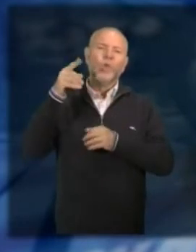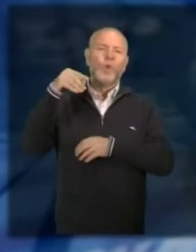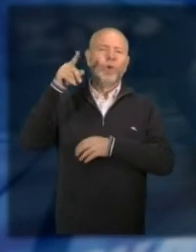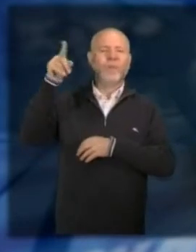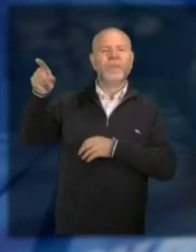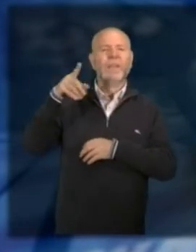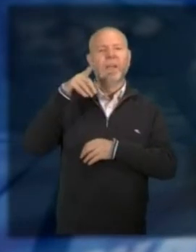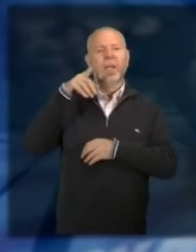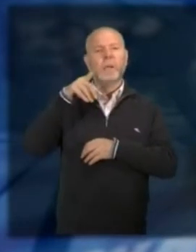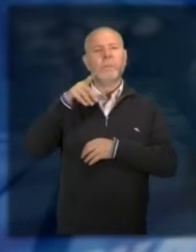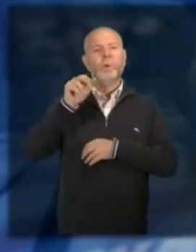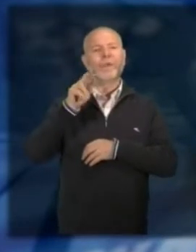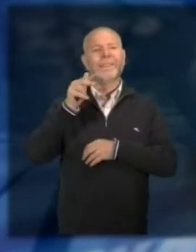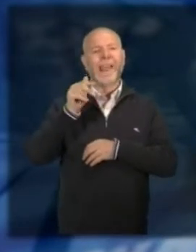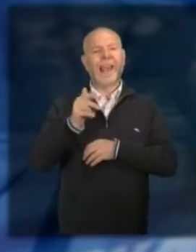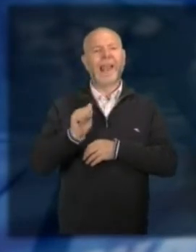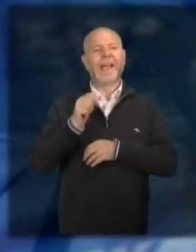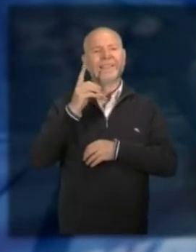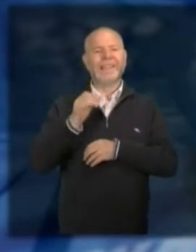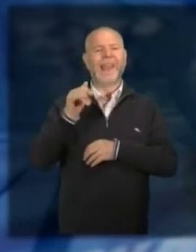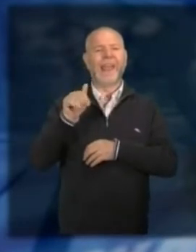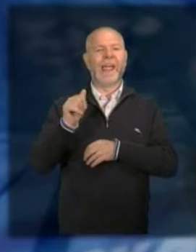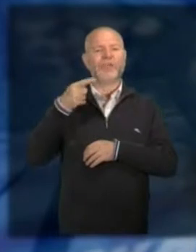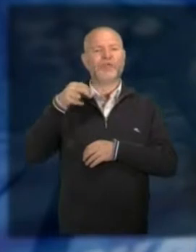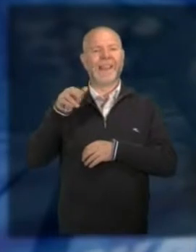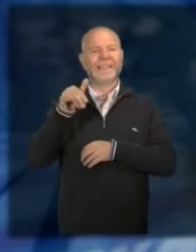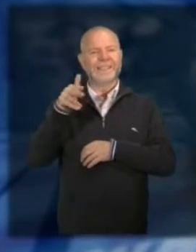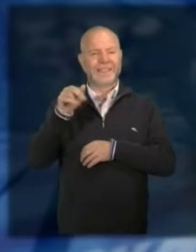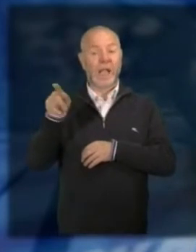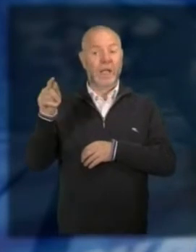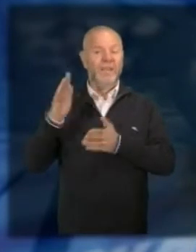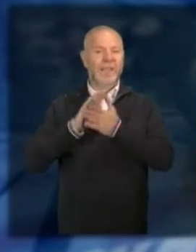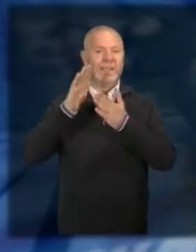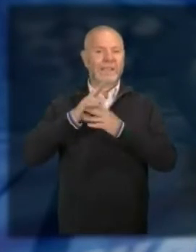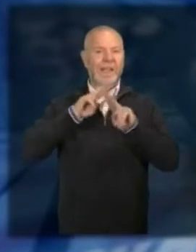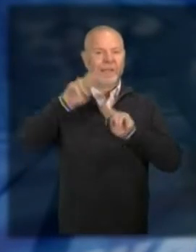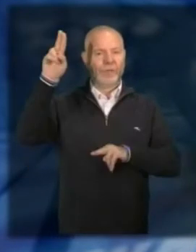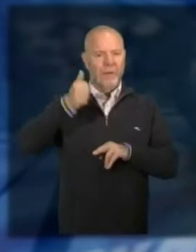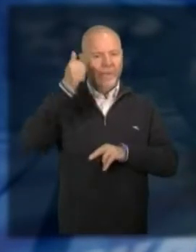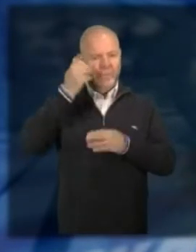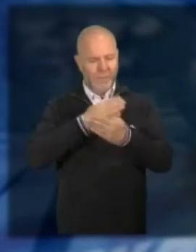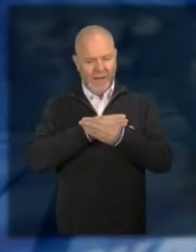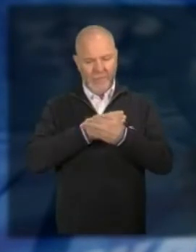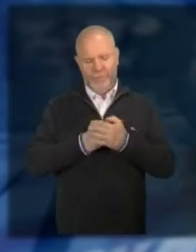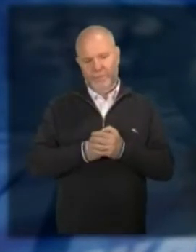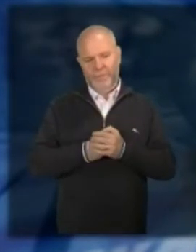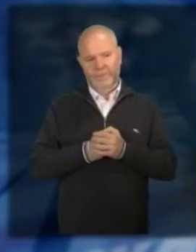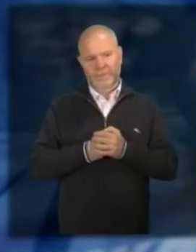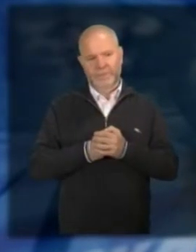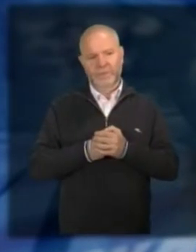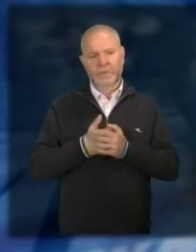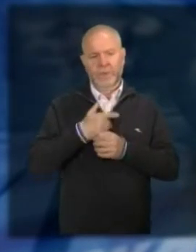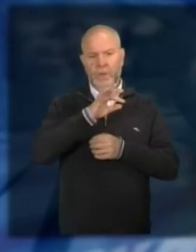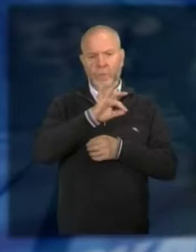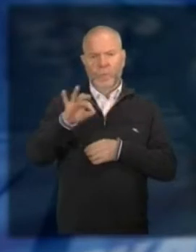Camusso, Furlane e Barbagallo hanno celebrato a livello nazionale il primo maggio. Fra il pubblico presente a Domodossola, qualche